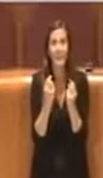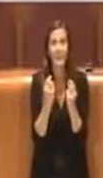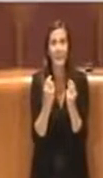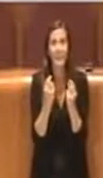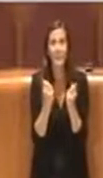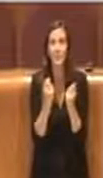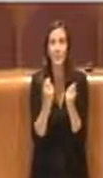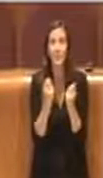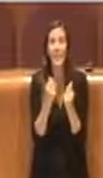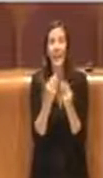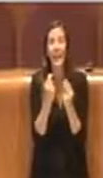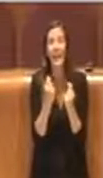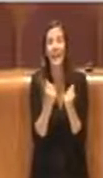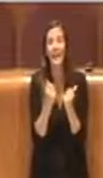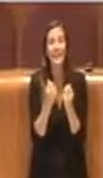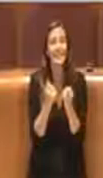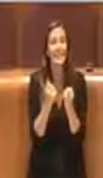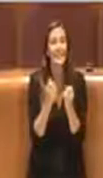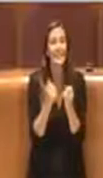non.